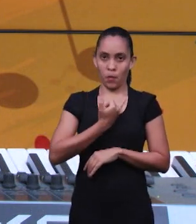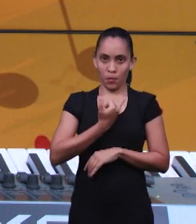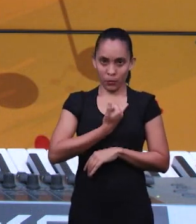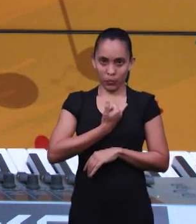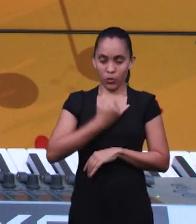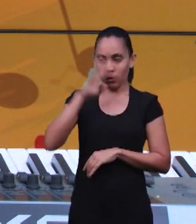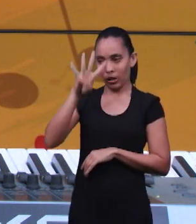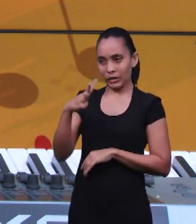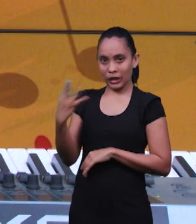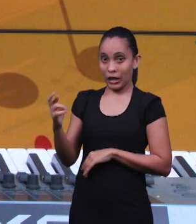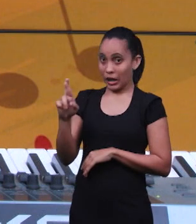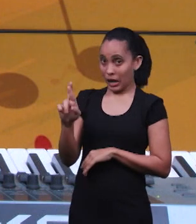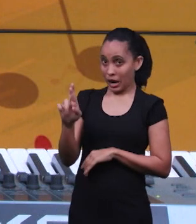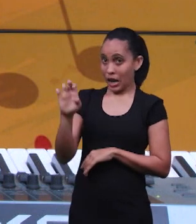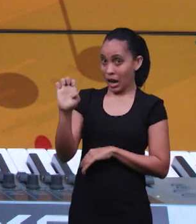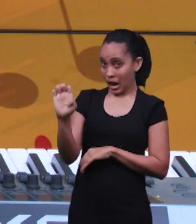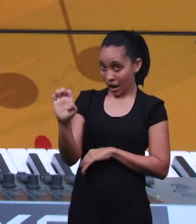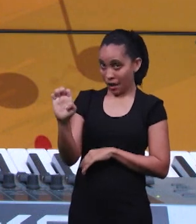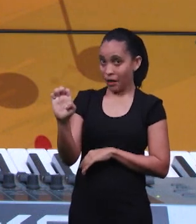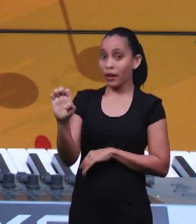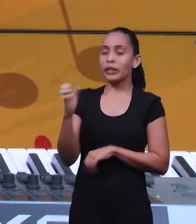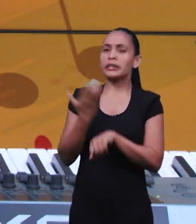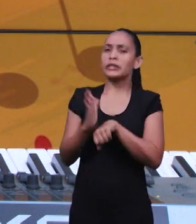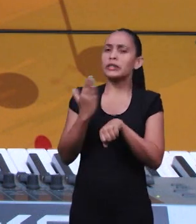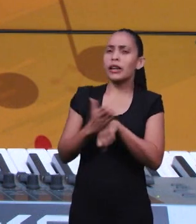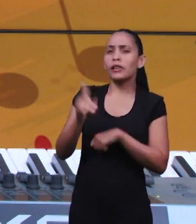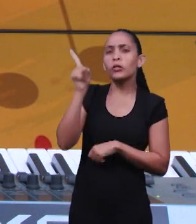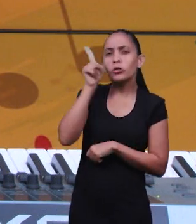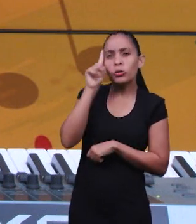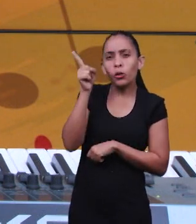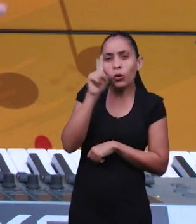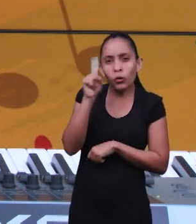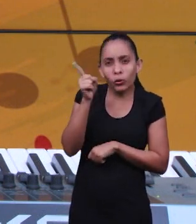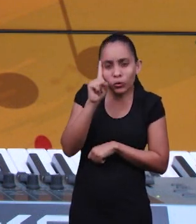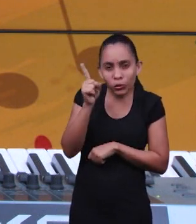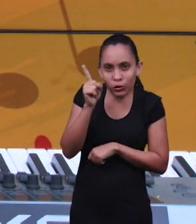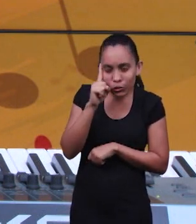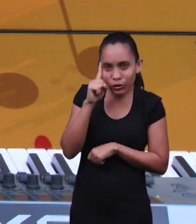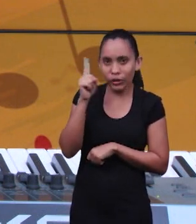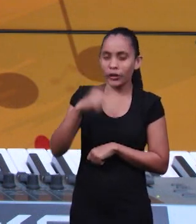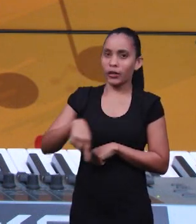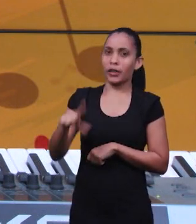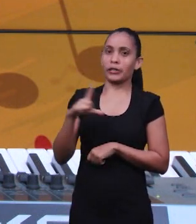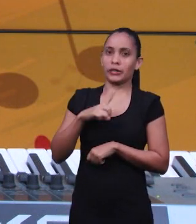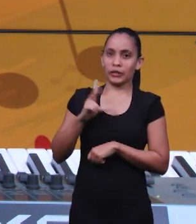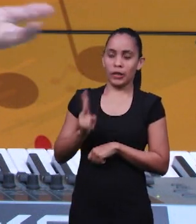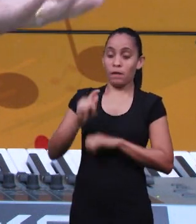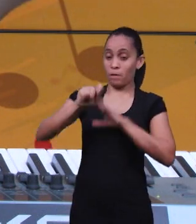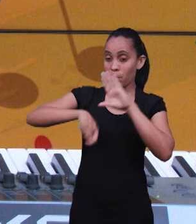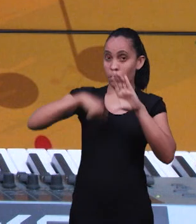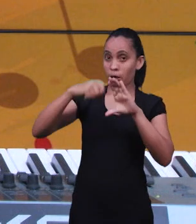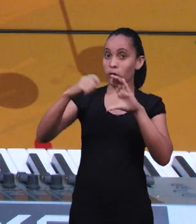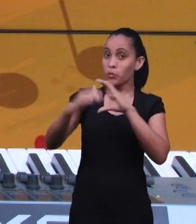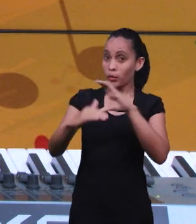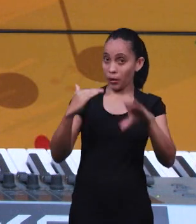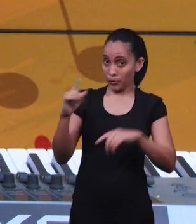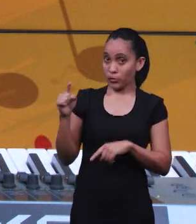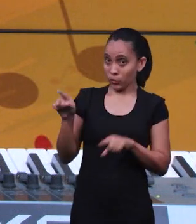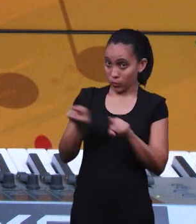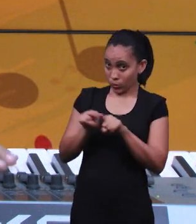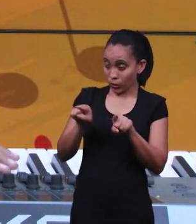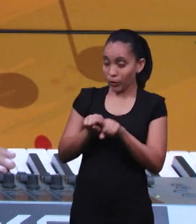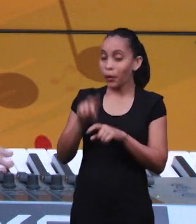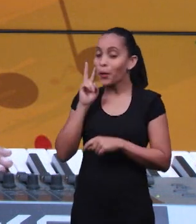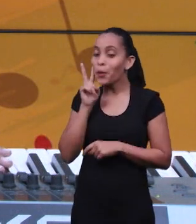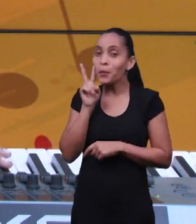Ré majeur. Et j'espère que vous allez vous entraîner beaucoup tous les jours. Vous pouvez faire des vidéos et nous envoyer. On